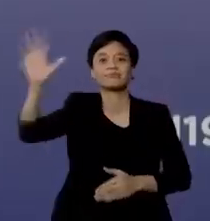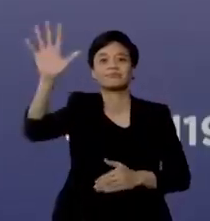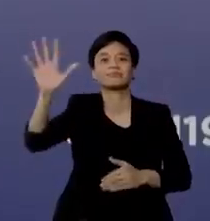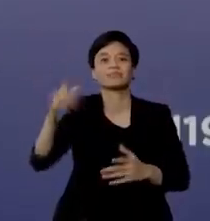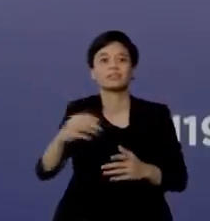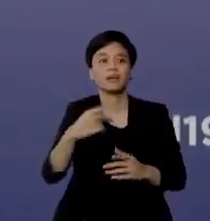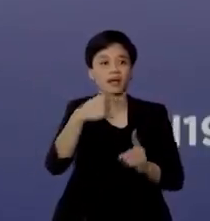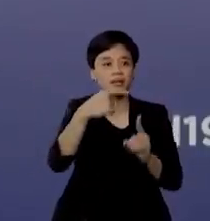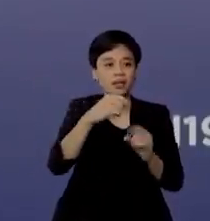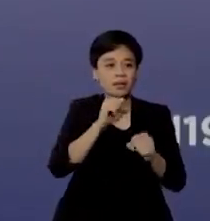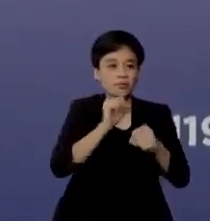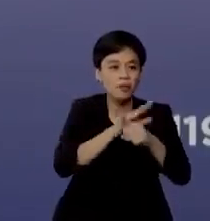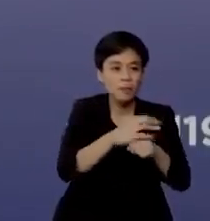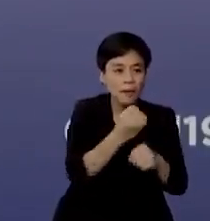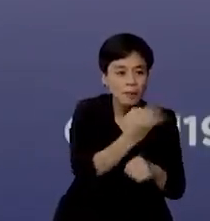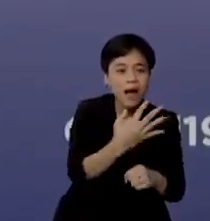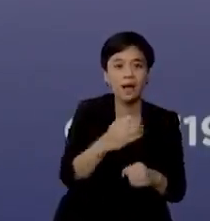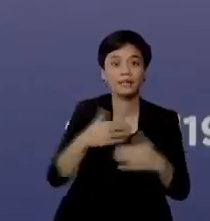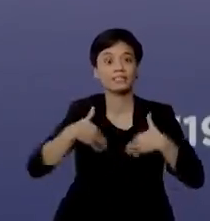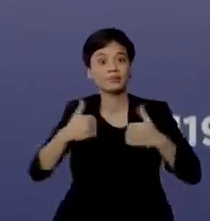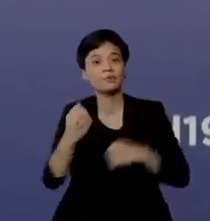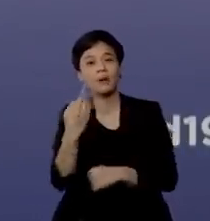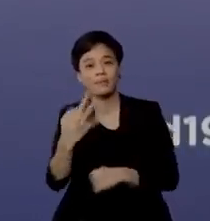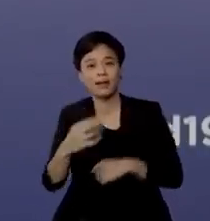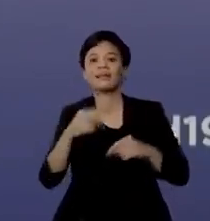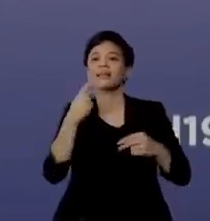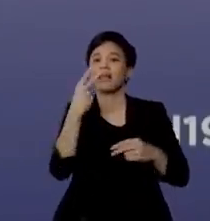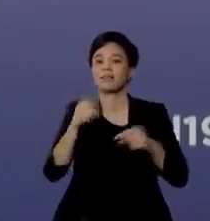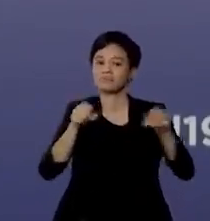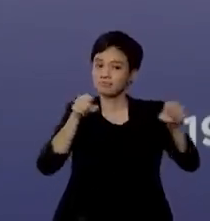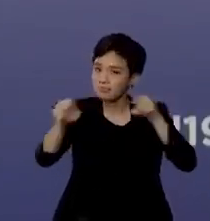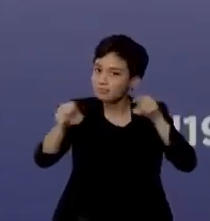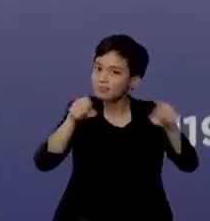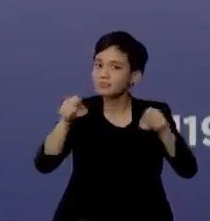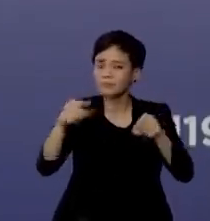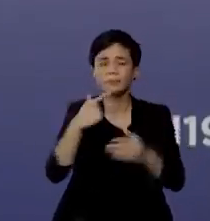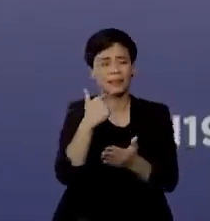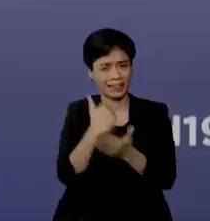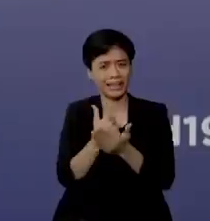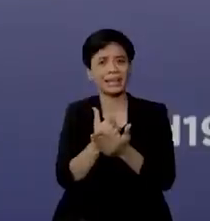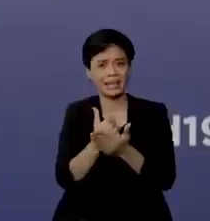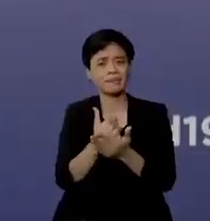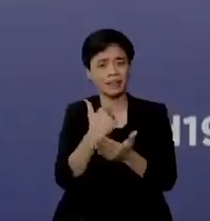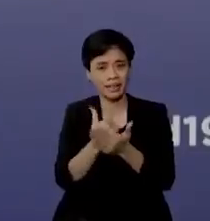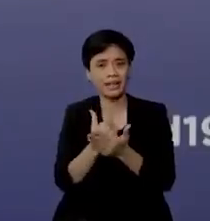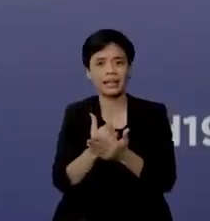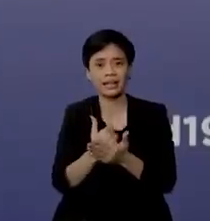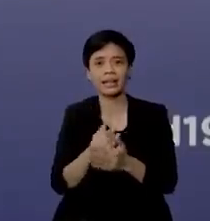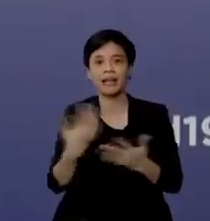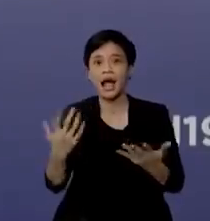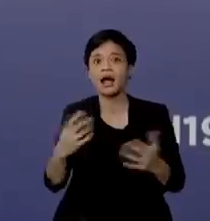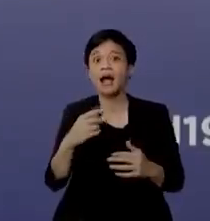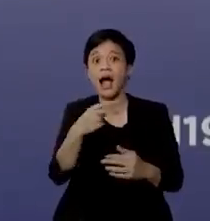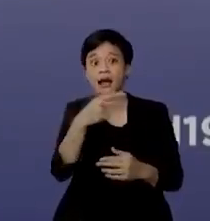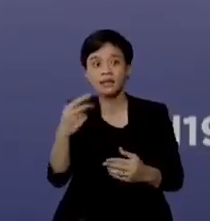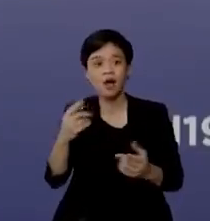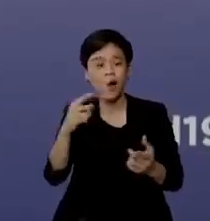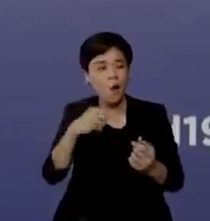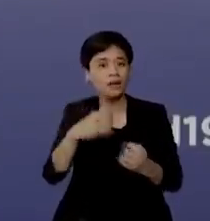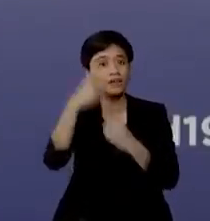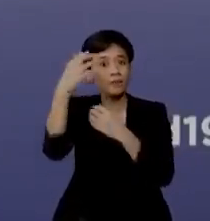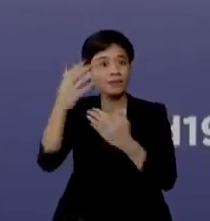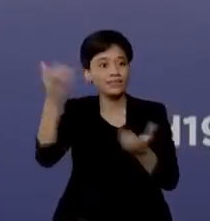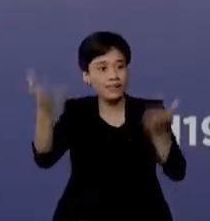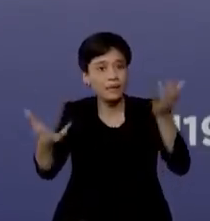yang sembuh karena ini menjadi penting karena bisa menggambarkan tentang beban layanan rumah sakit